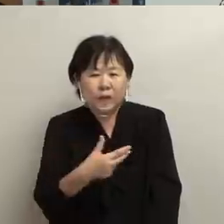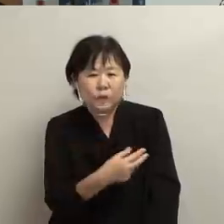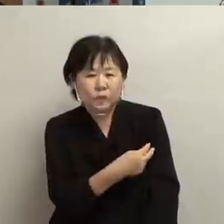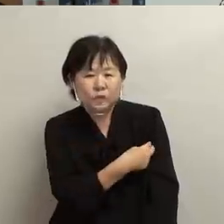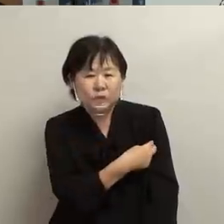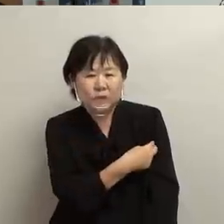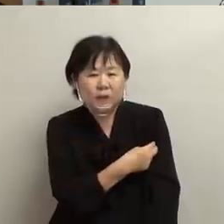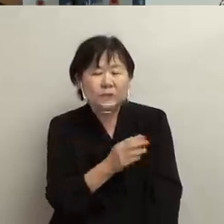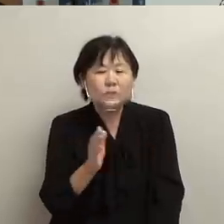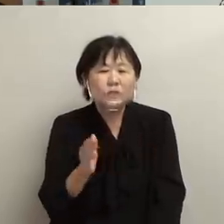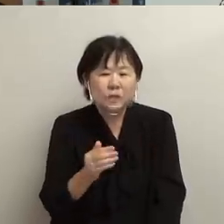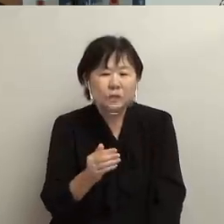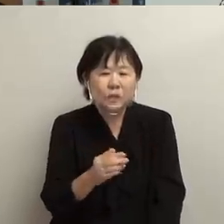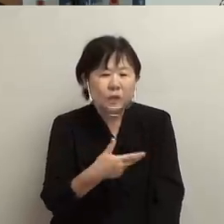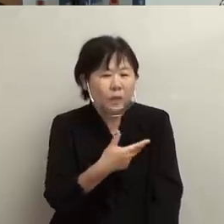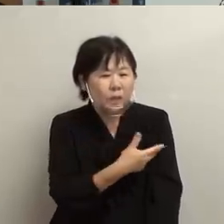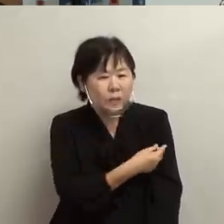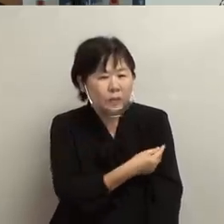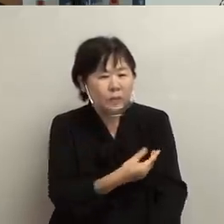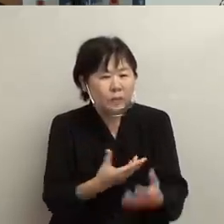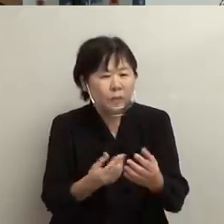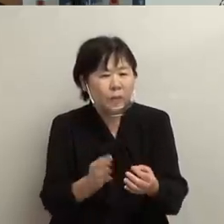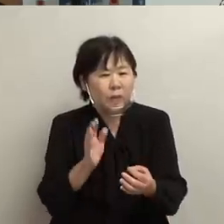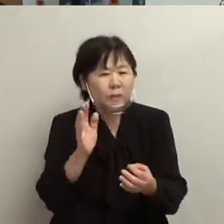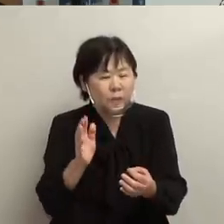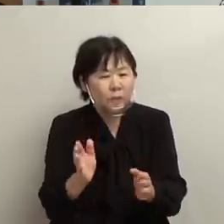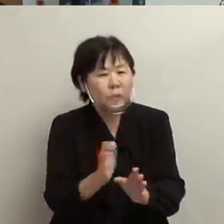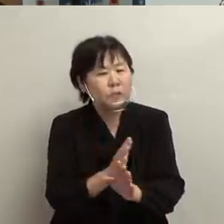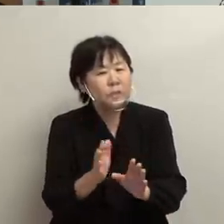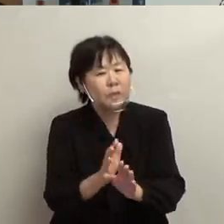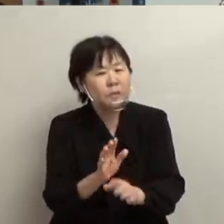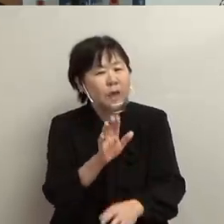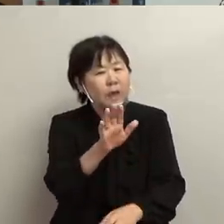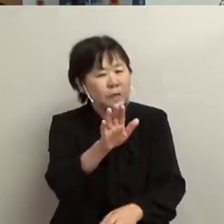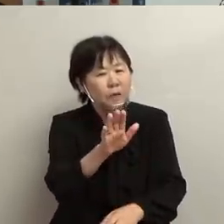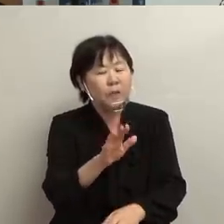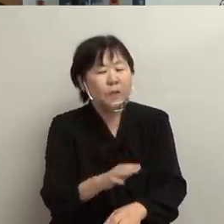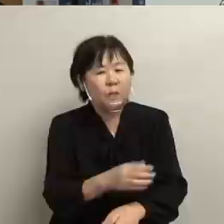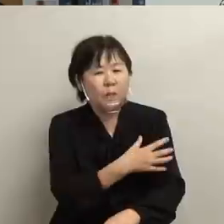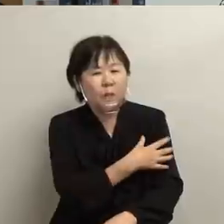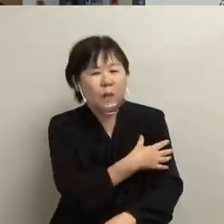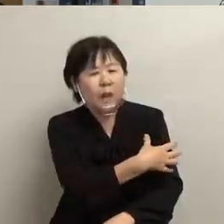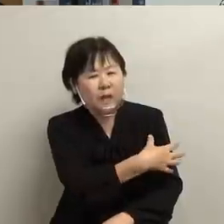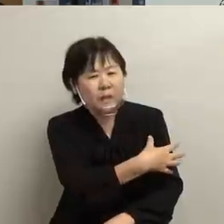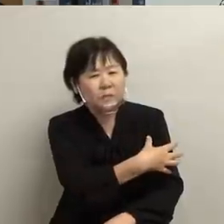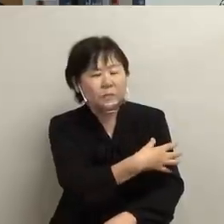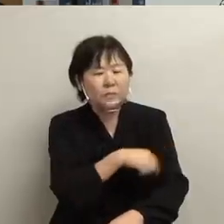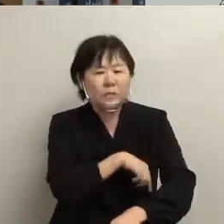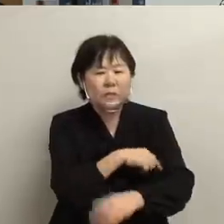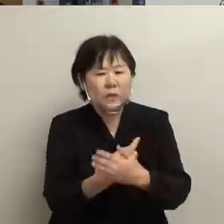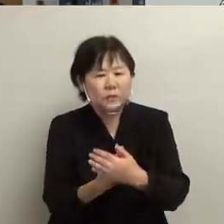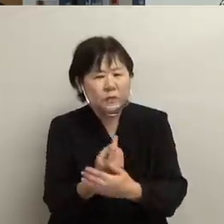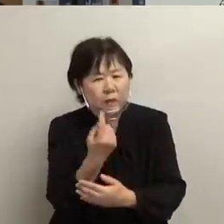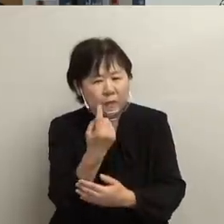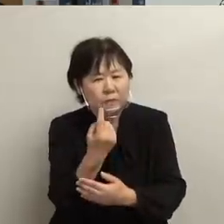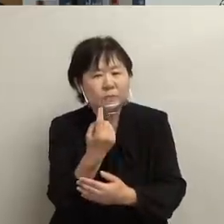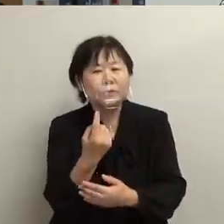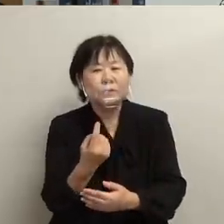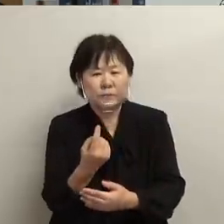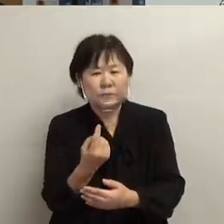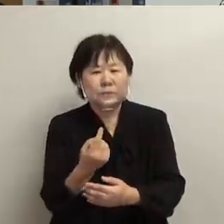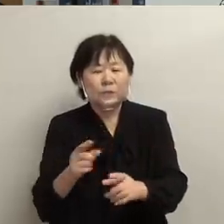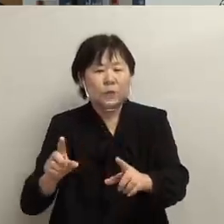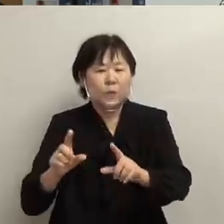身近の場合の方でもやっぱり打ってからですね相当時間経ってからやっぱり張りだとか高熱が出てくるというところが